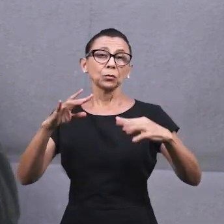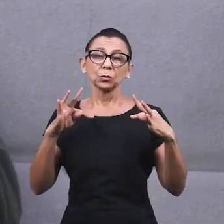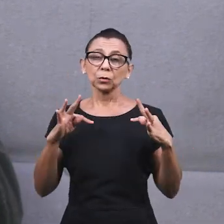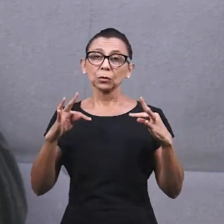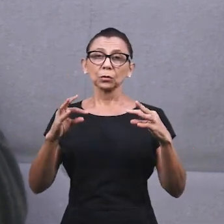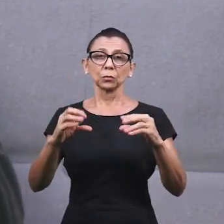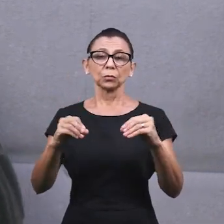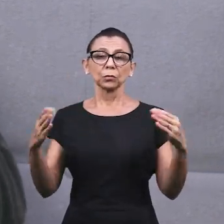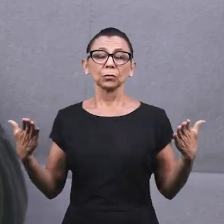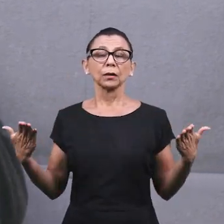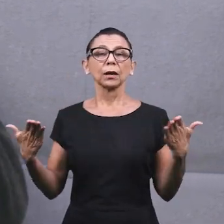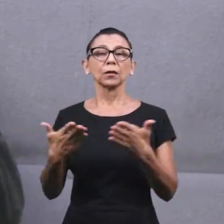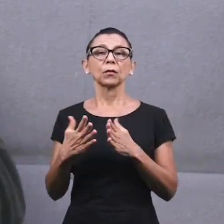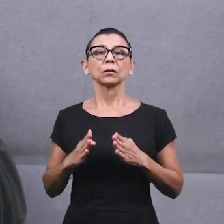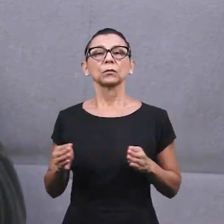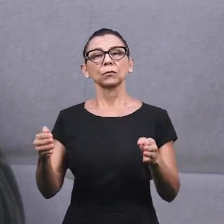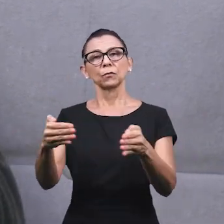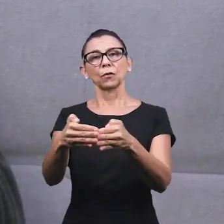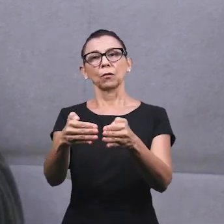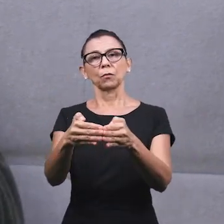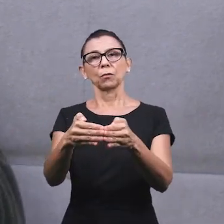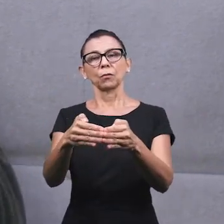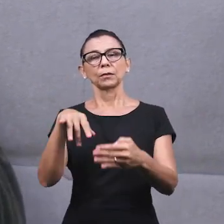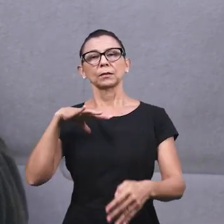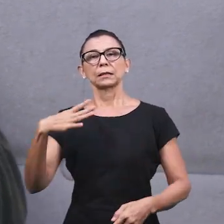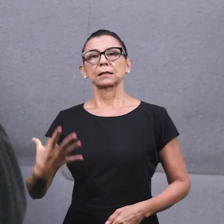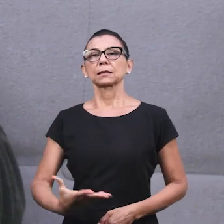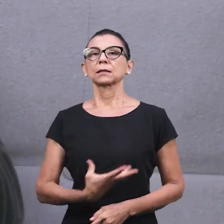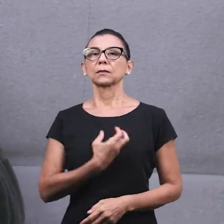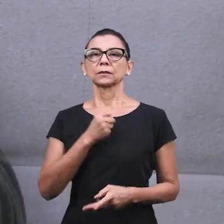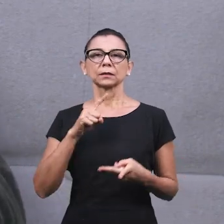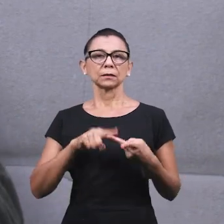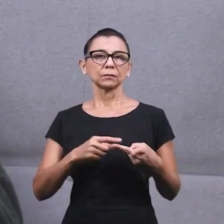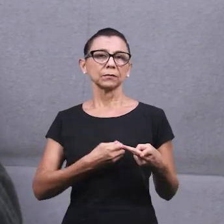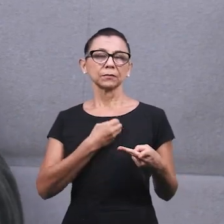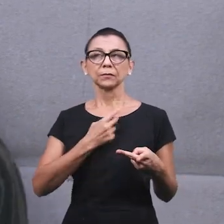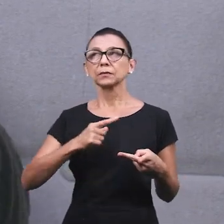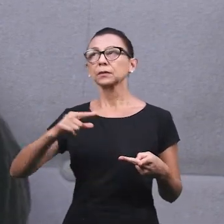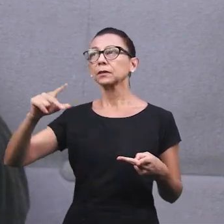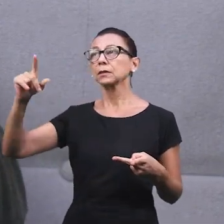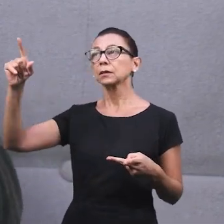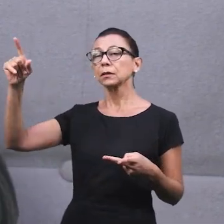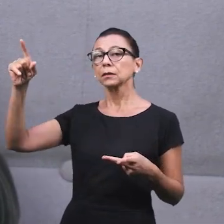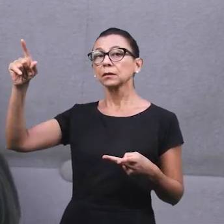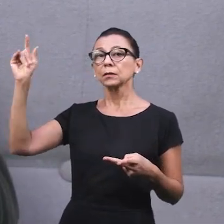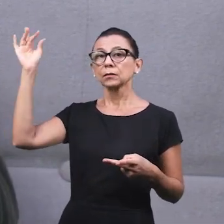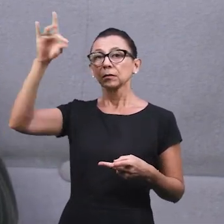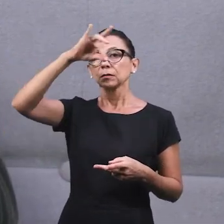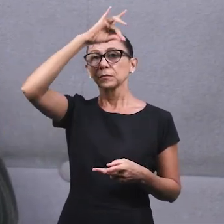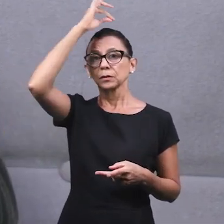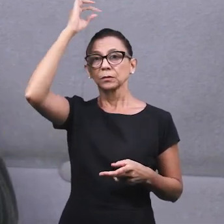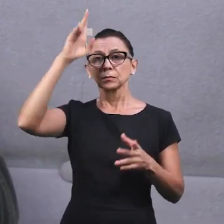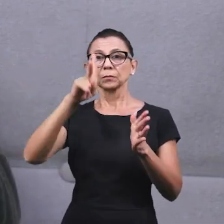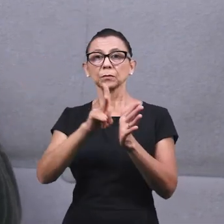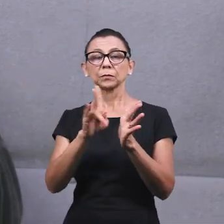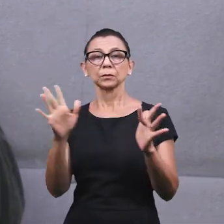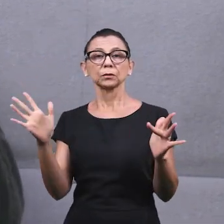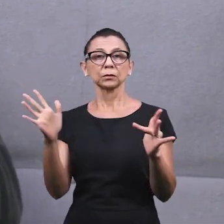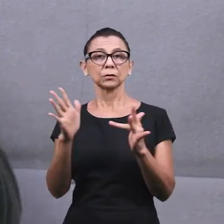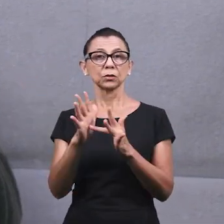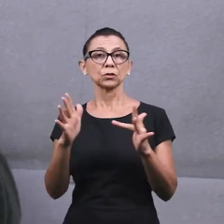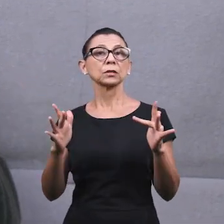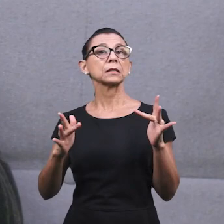la liturgie de l'Ancien Testament. Tout maintenant est tourné vers le salut,